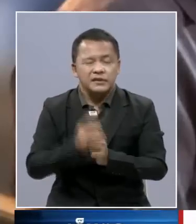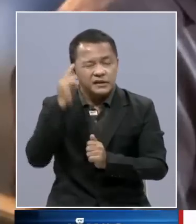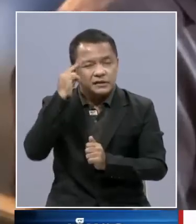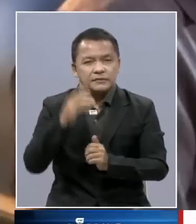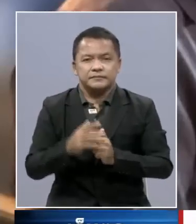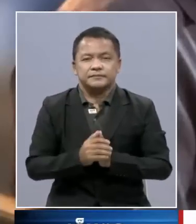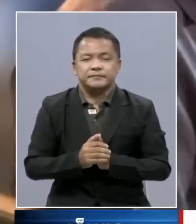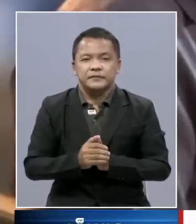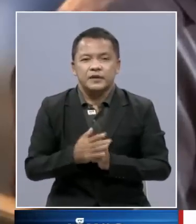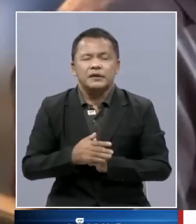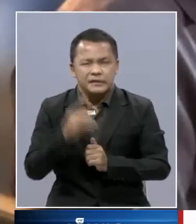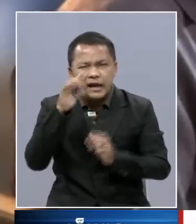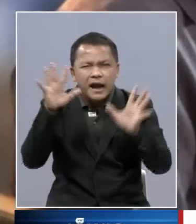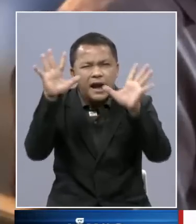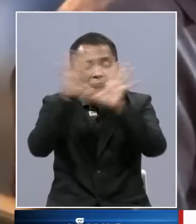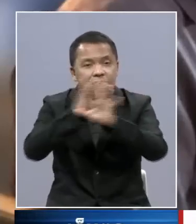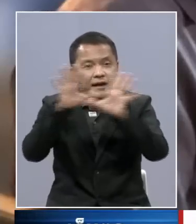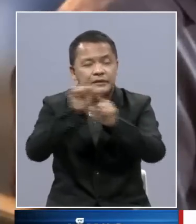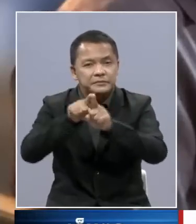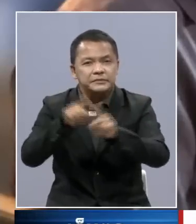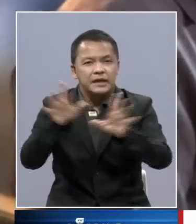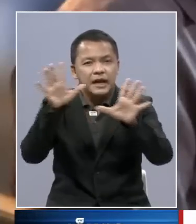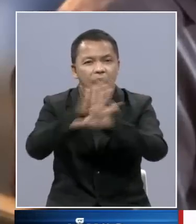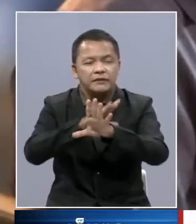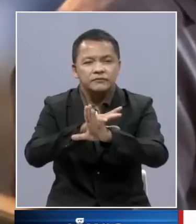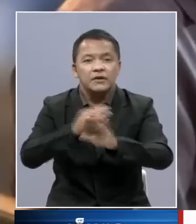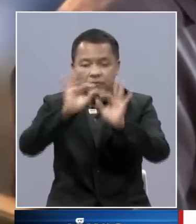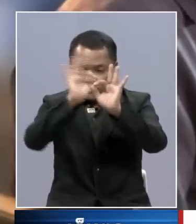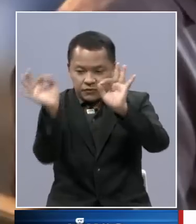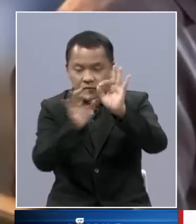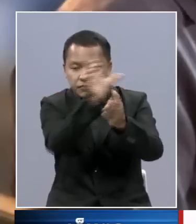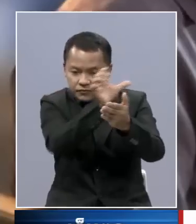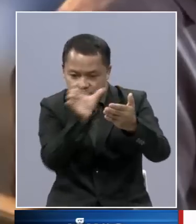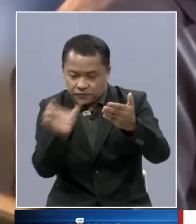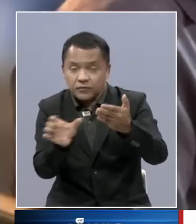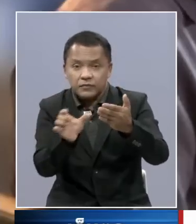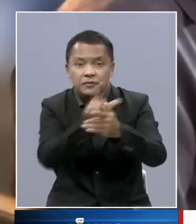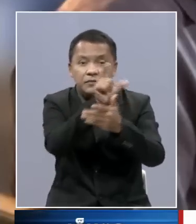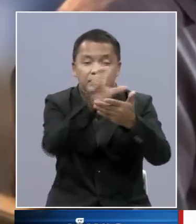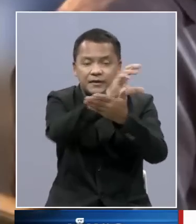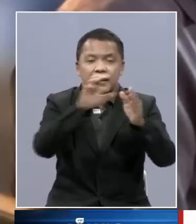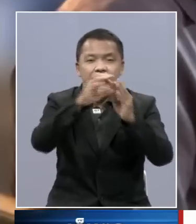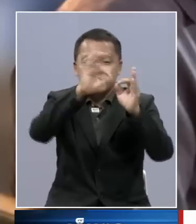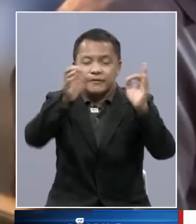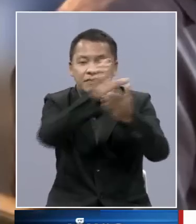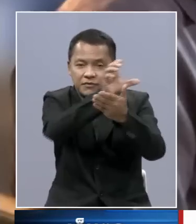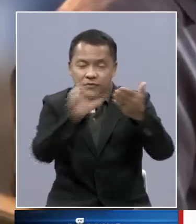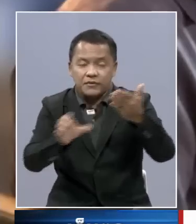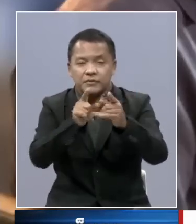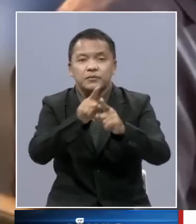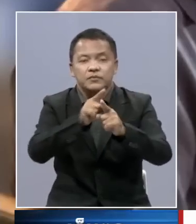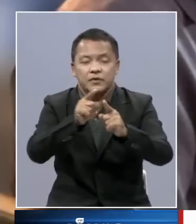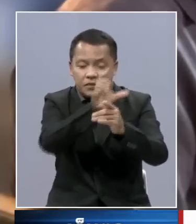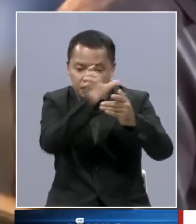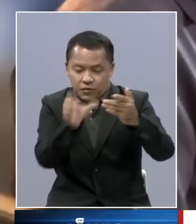วฟิมิเลียครับคุ้นๆนะครับแล้วก็เป็นการรีทวิตข้อความของคุณดวงฤทธิ์บุญนาคครับซึ่งก็เป็นสถาปนิกแล้วก็นักออกแบบชื่อดังแล้วก็เป็นแกน